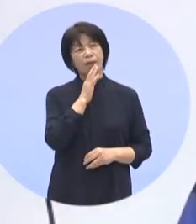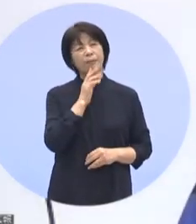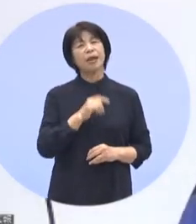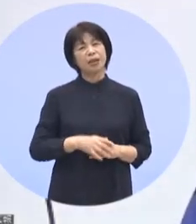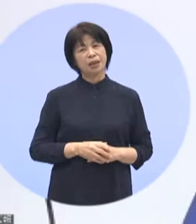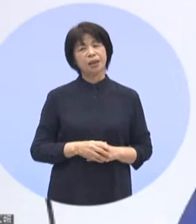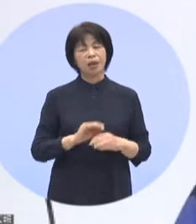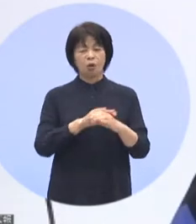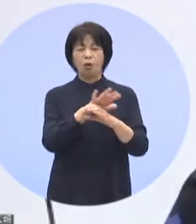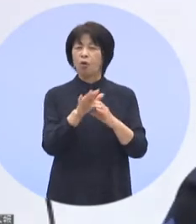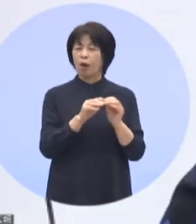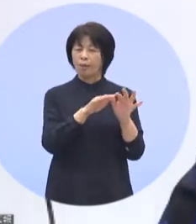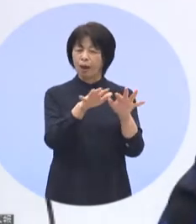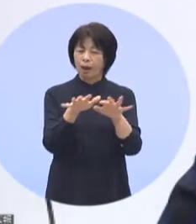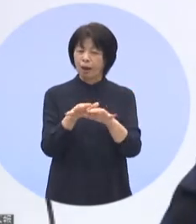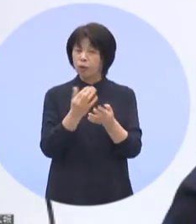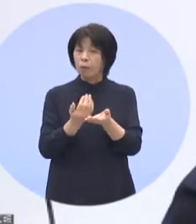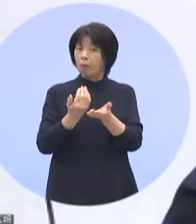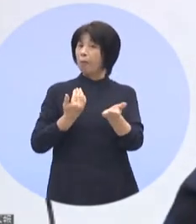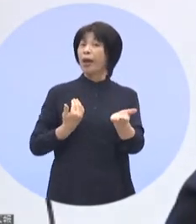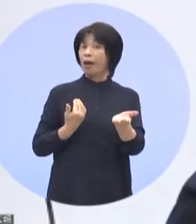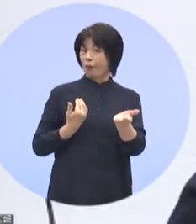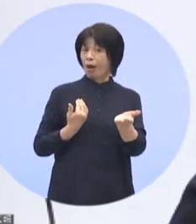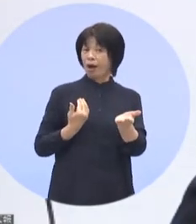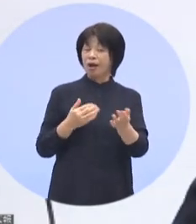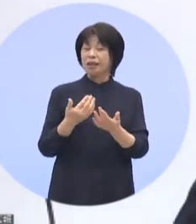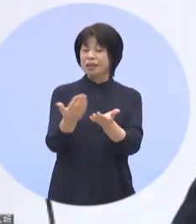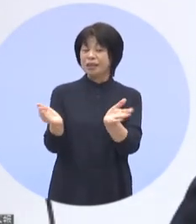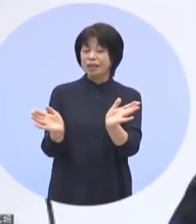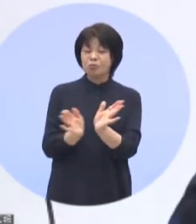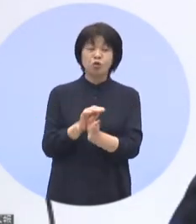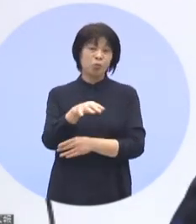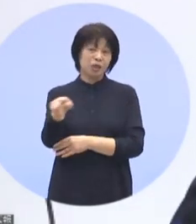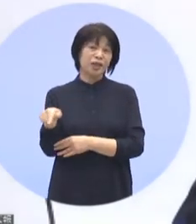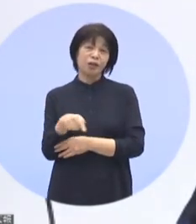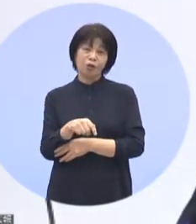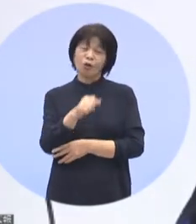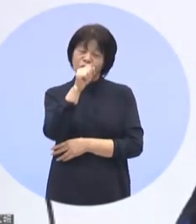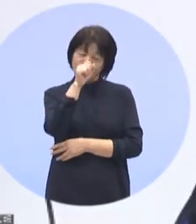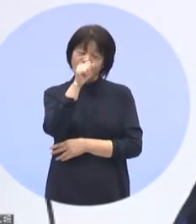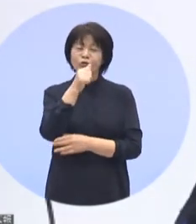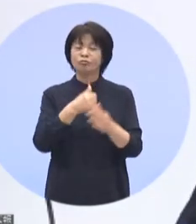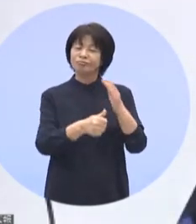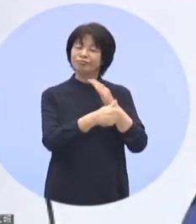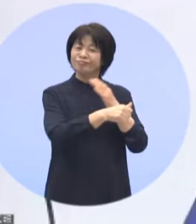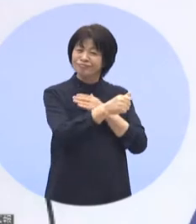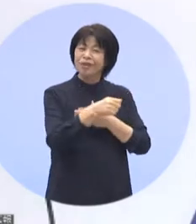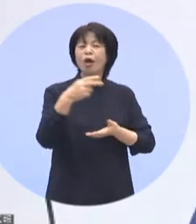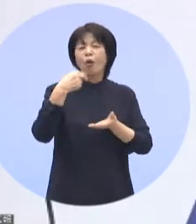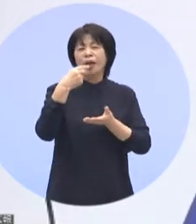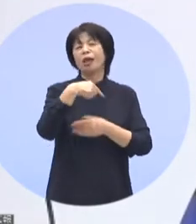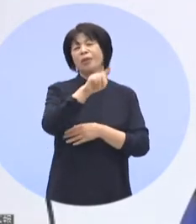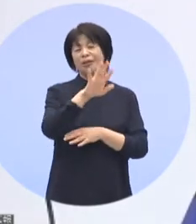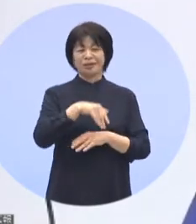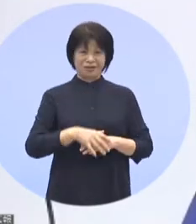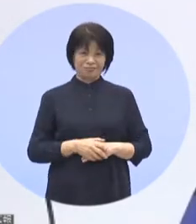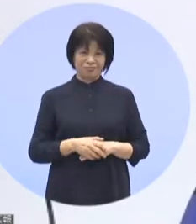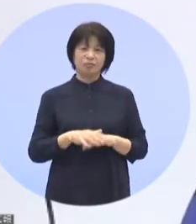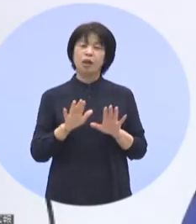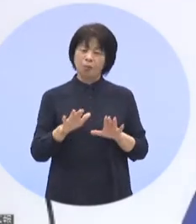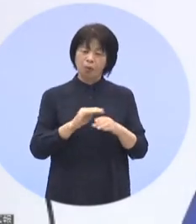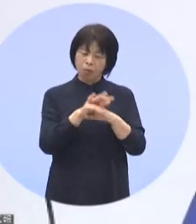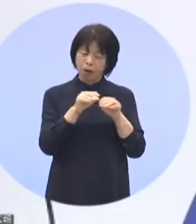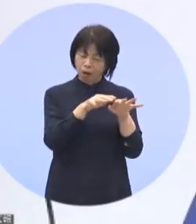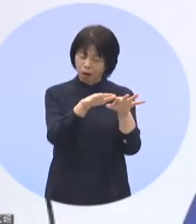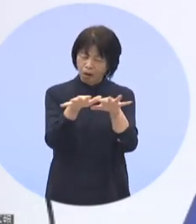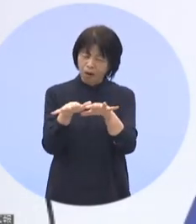前はみんなでご飯とか、よく行ってたんですけど、まあコロナが蔓延しだしてからは、まあ、食事の場が